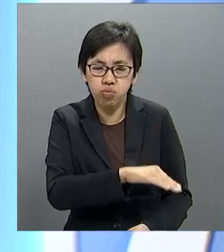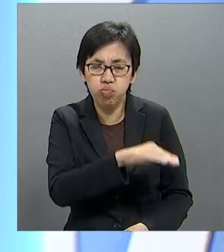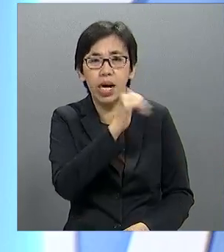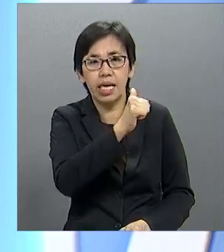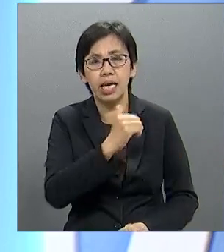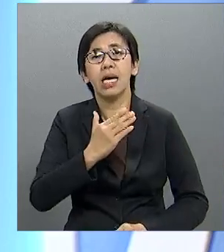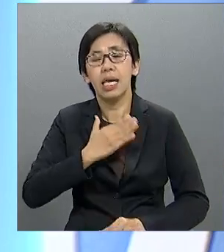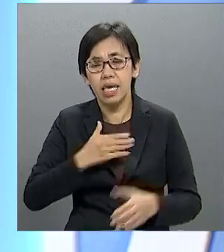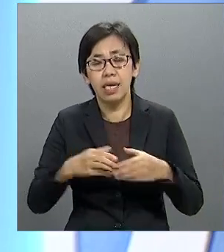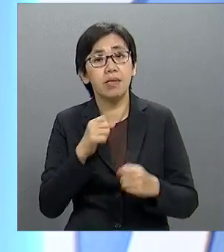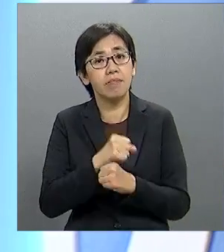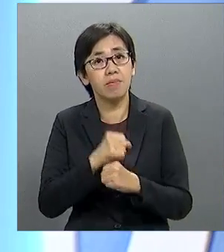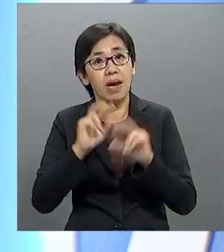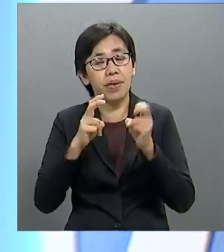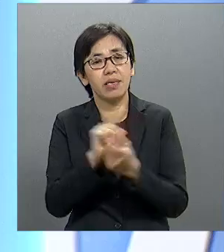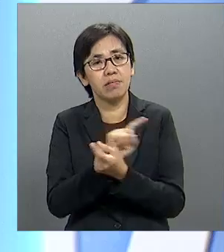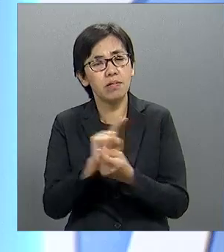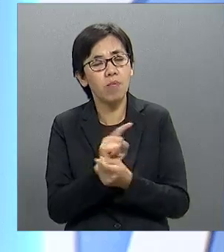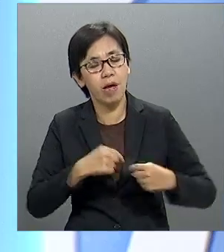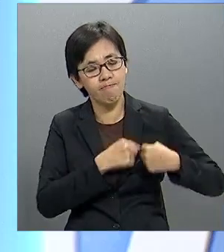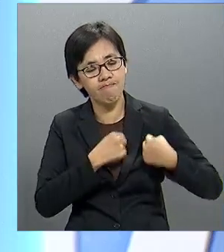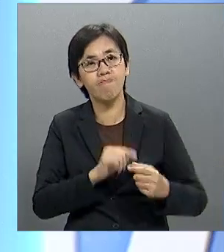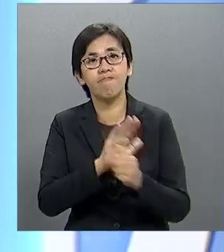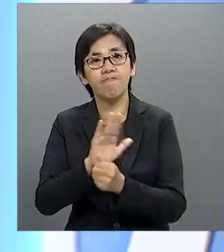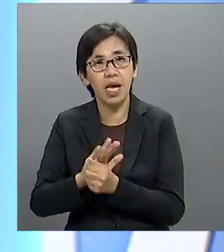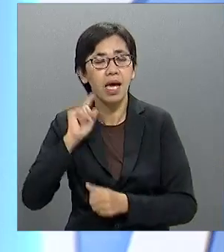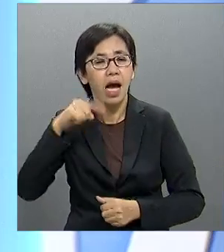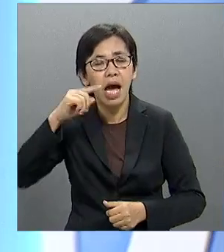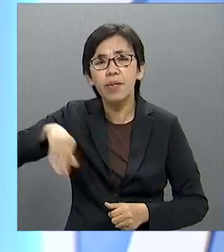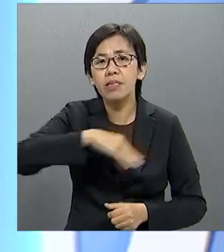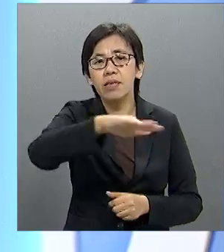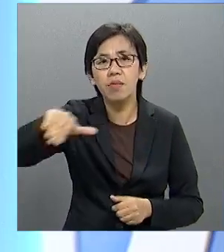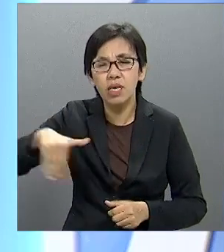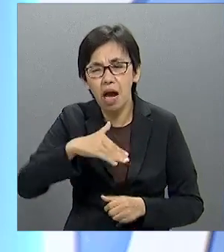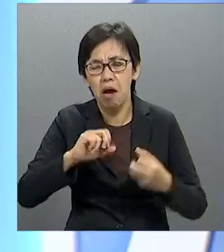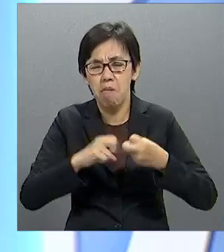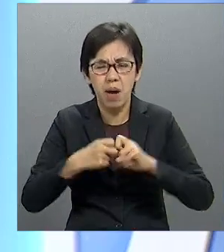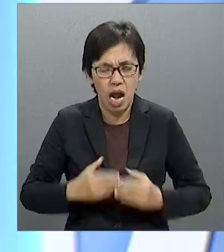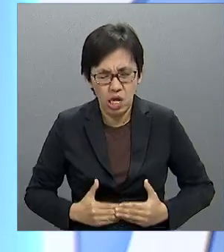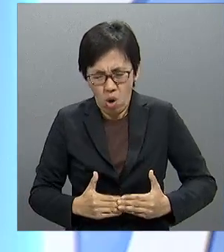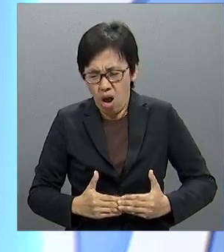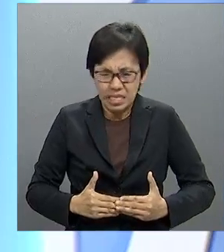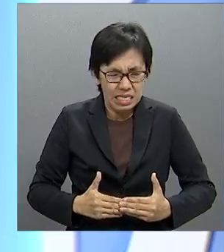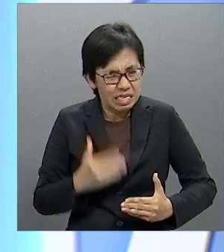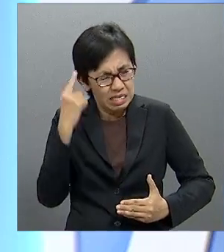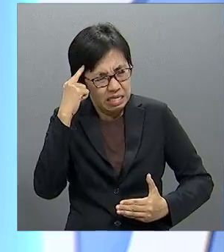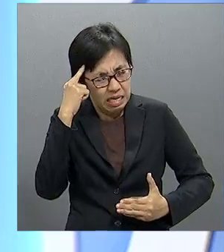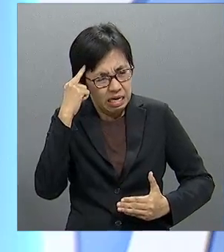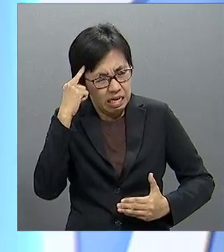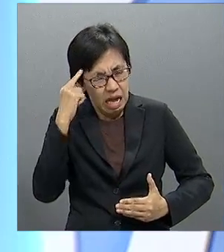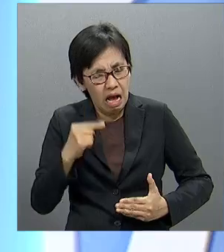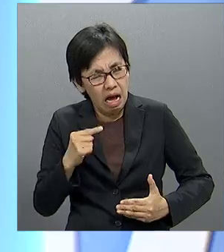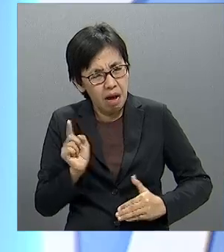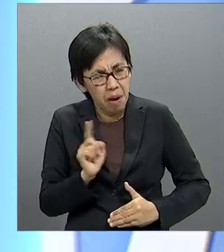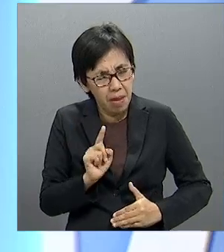สังคมก็ต้องขอเป็นกำลังใจนะคะให้กับคุณผู้หญิงทุกคนที่กำลังเผชิญปัญหาแล้วก็กำลังเหลือการแก้ไขปัญหาที่